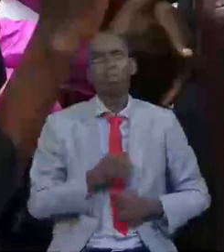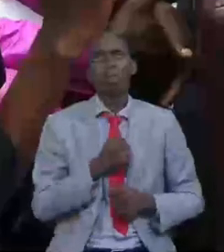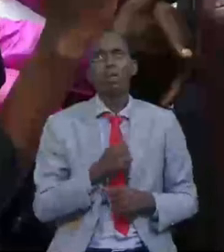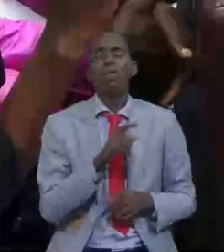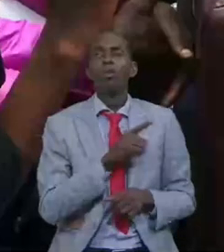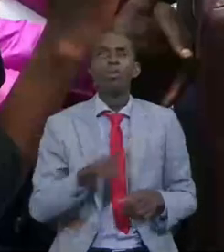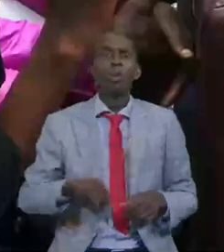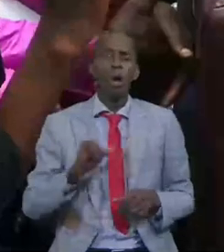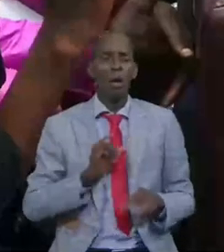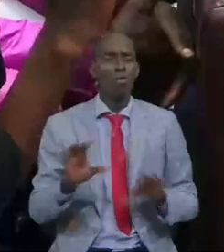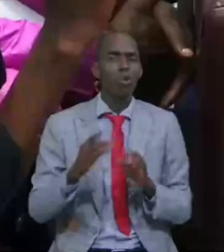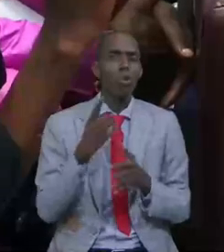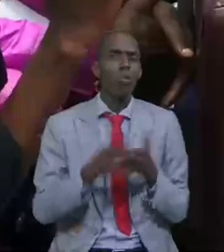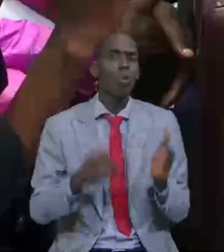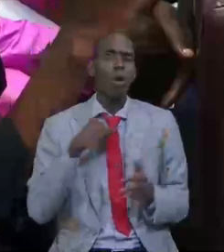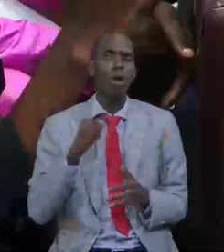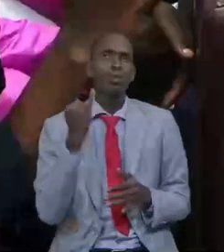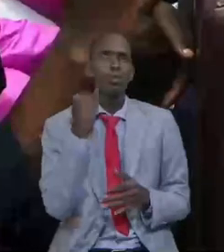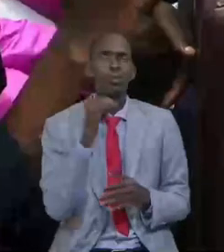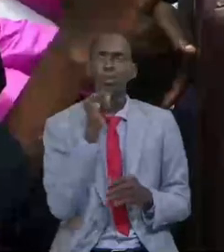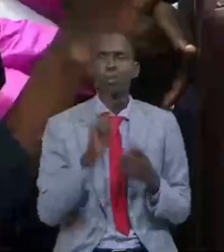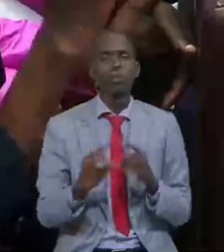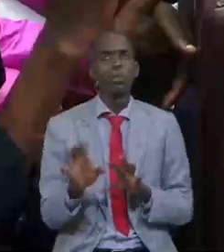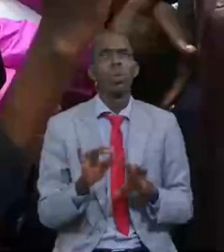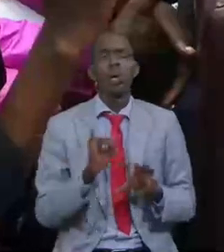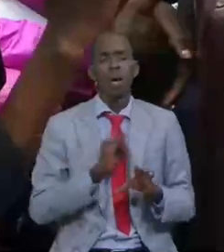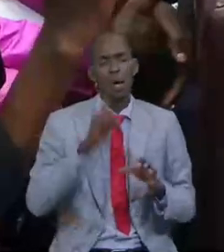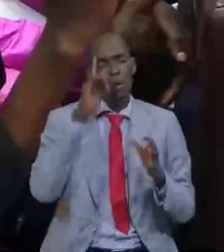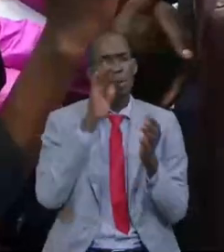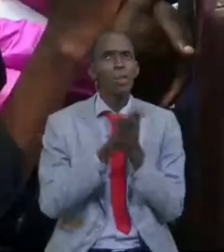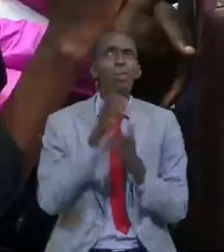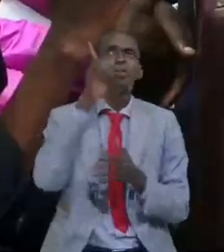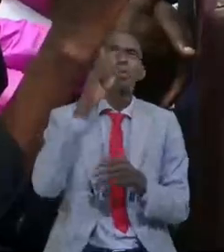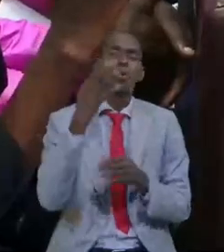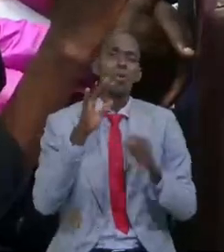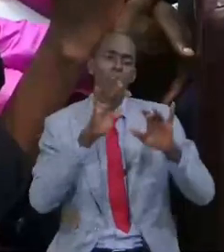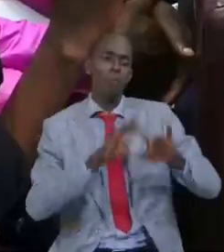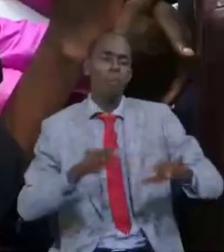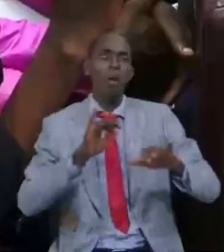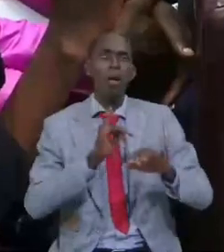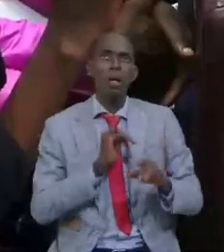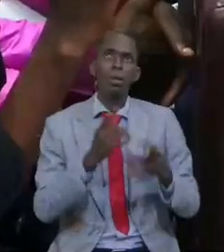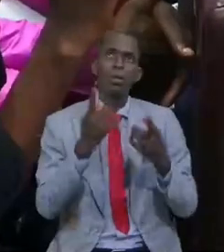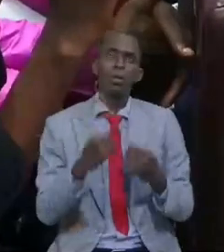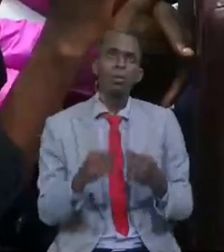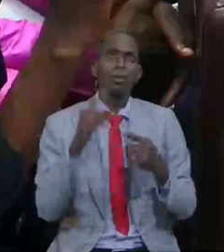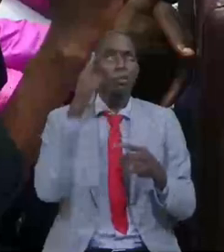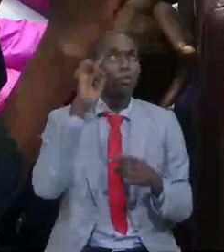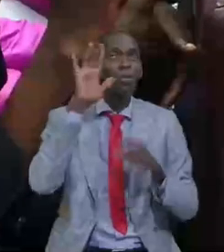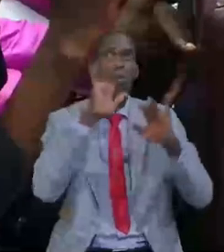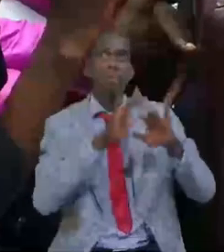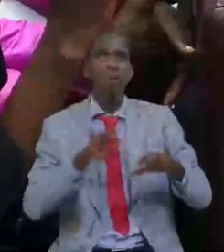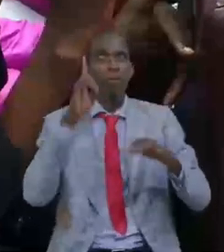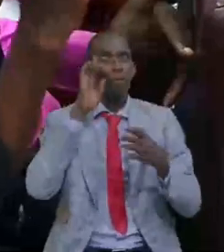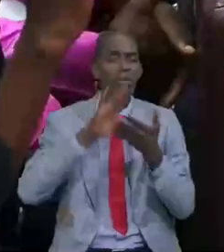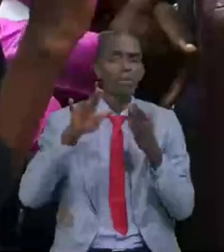faire. Je crois que tu es le Dieu de miséricorde. Je viens pour ta miséricorde, pour ton pardon, pour ton salut